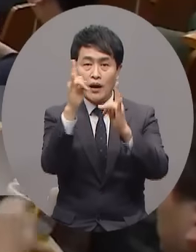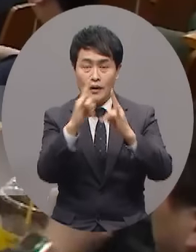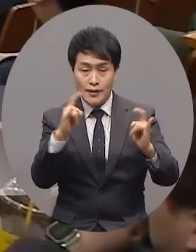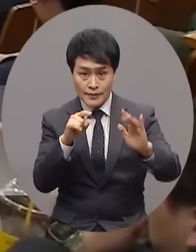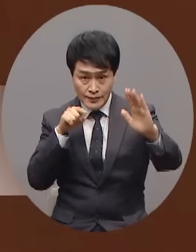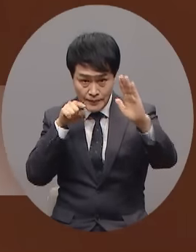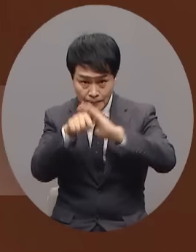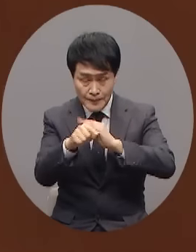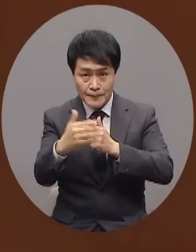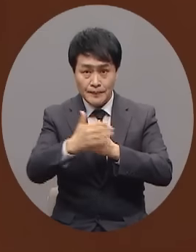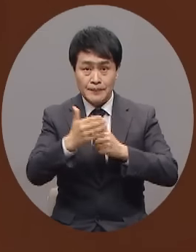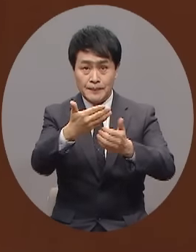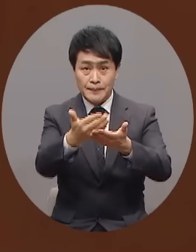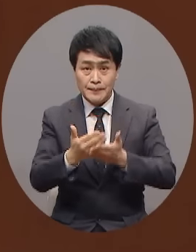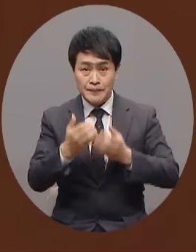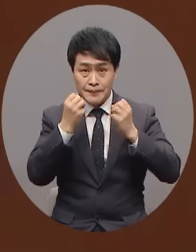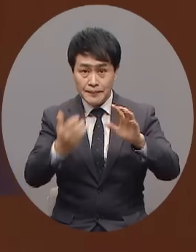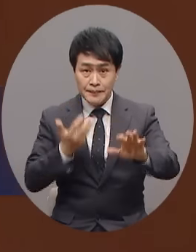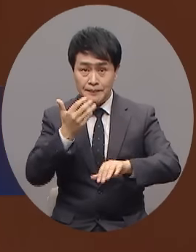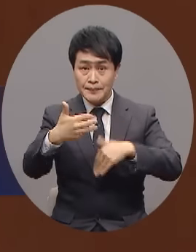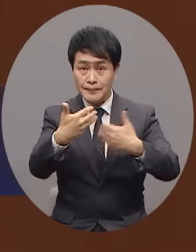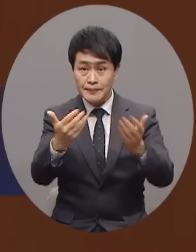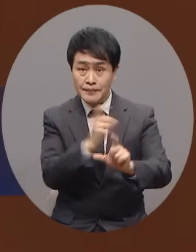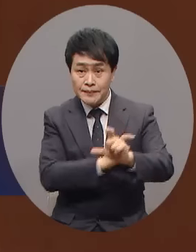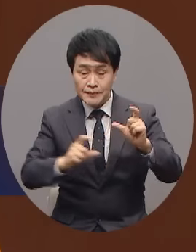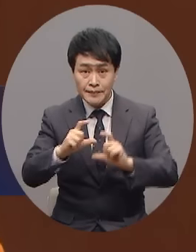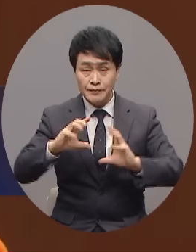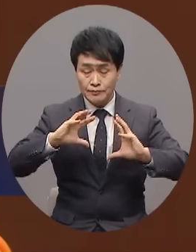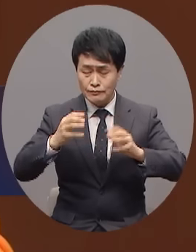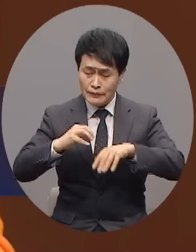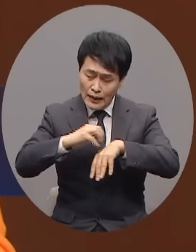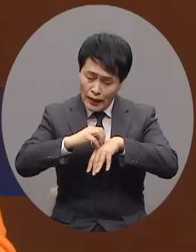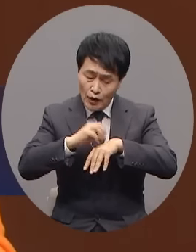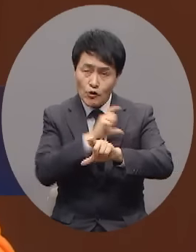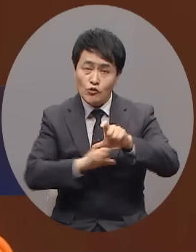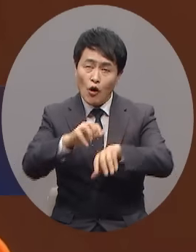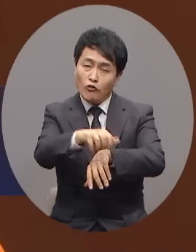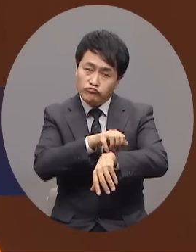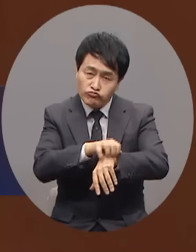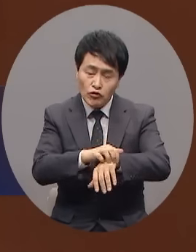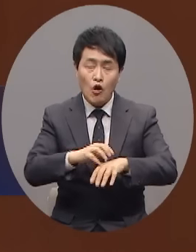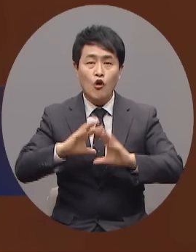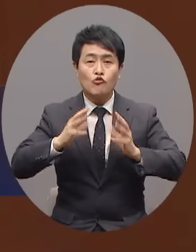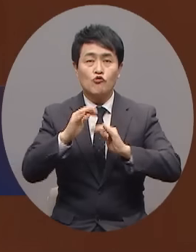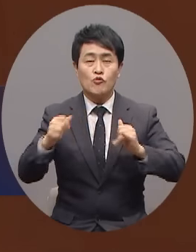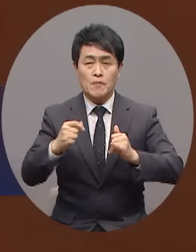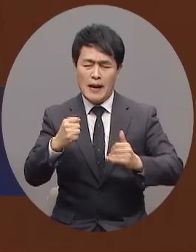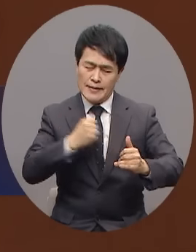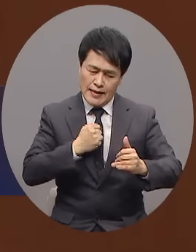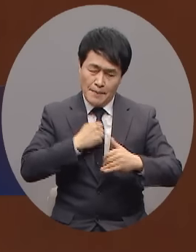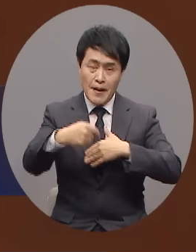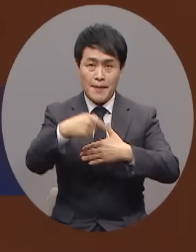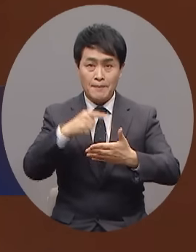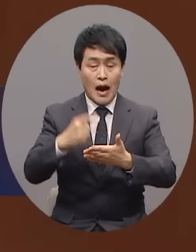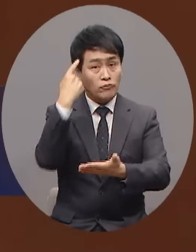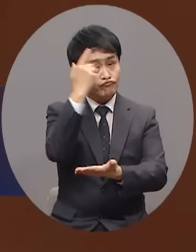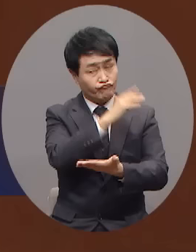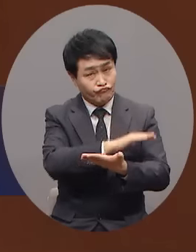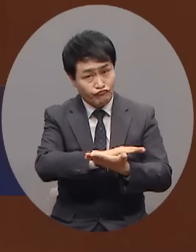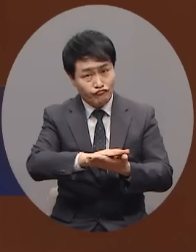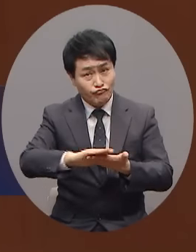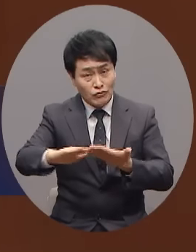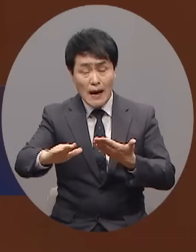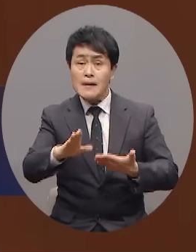호소했습니다. 개혁신당이 훨씬 더 국민들의 가려운 곳을 긁어주고 국민들의 답답한 마음을 뚫어줄